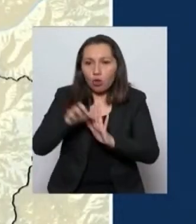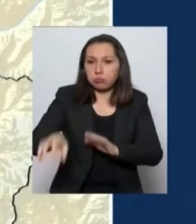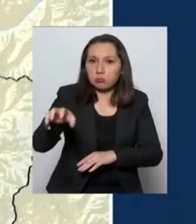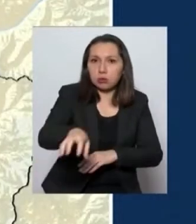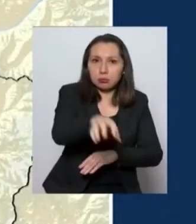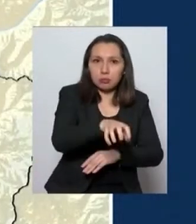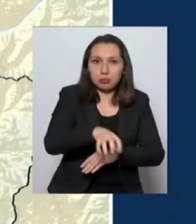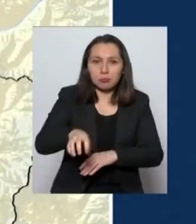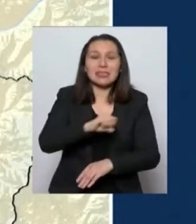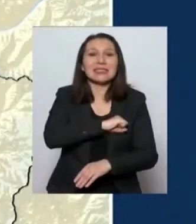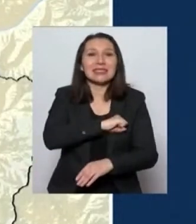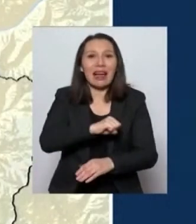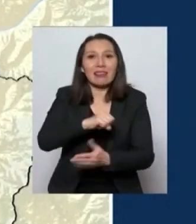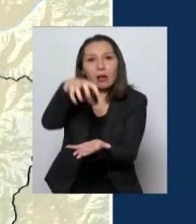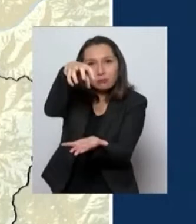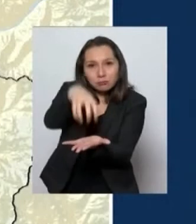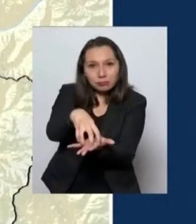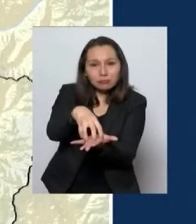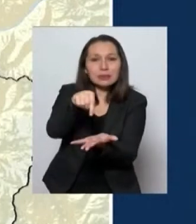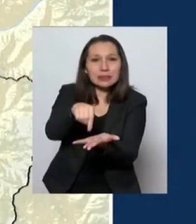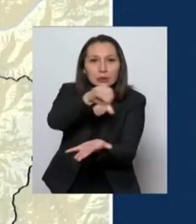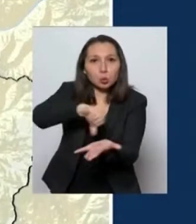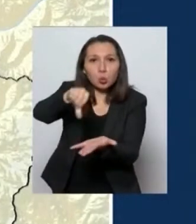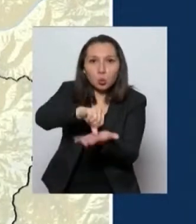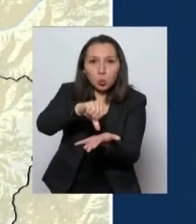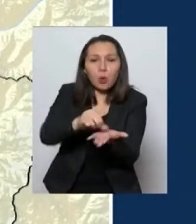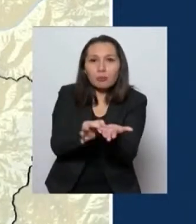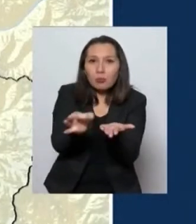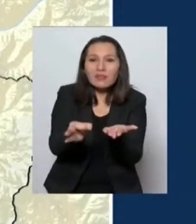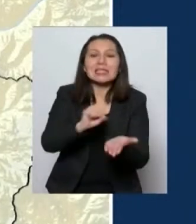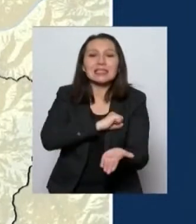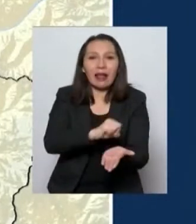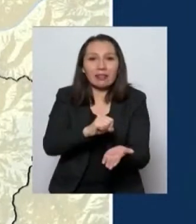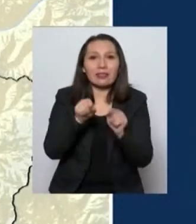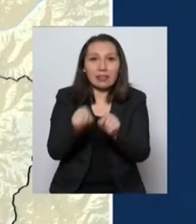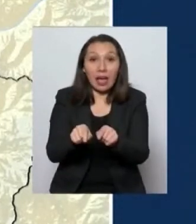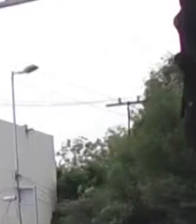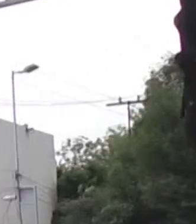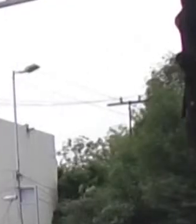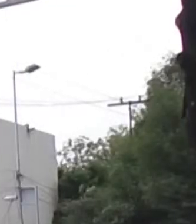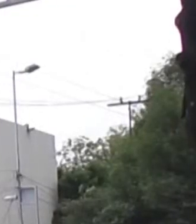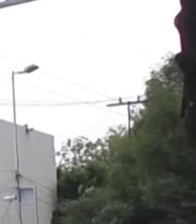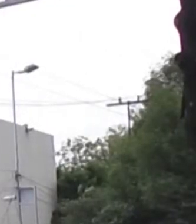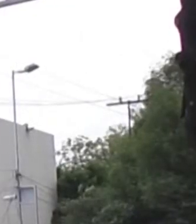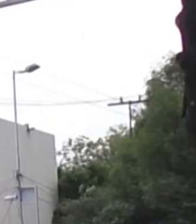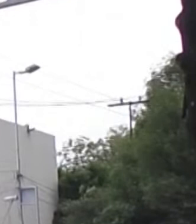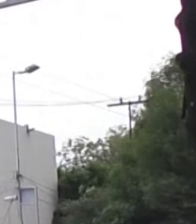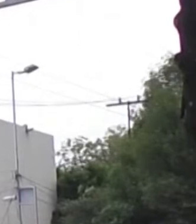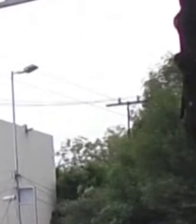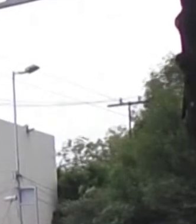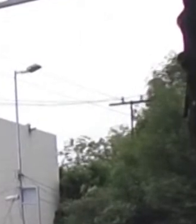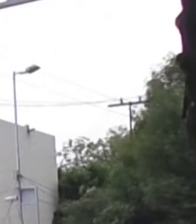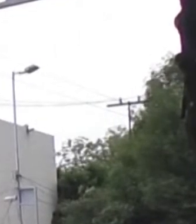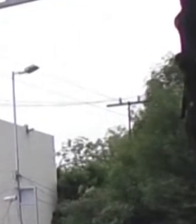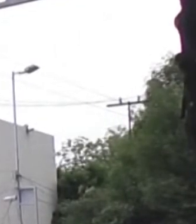Santiago từ ngày 15 tháng 5. Ngoài ra, những người trên 75 tuổi hoàn toàn không được phép rời khỏi nhà. Còn tại Mexico, quốc